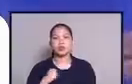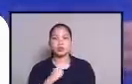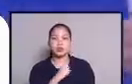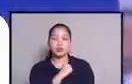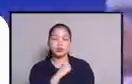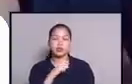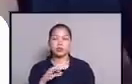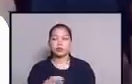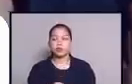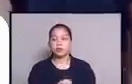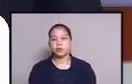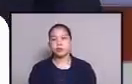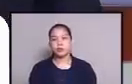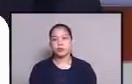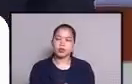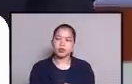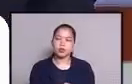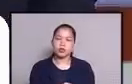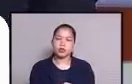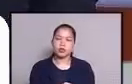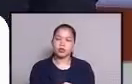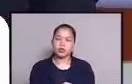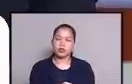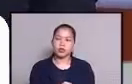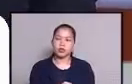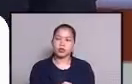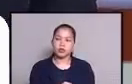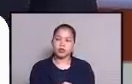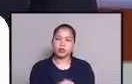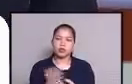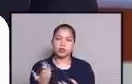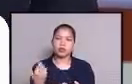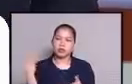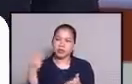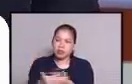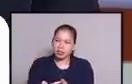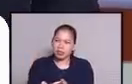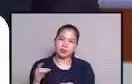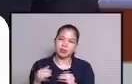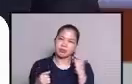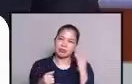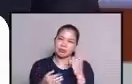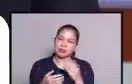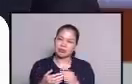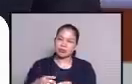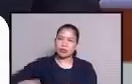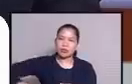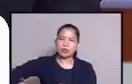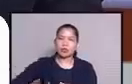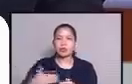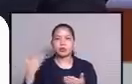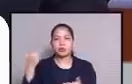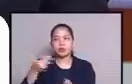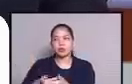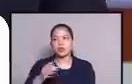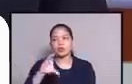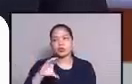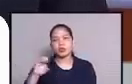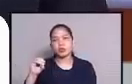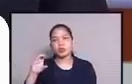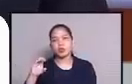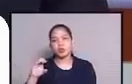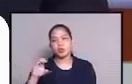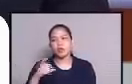Rafi? Mase, bakit nahuli ang pagdating ng COC